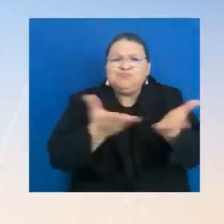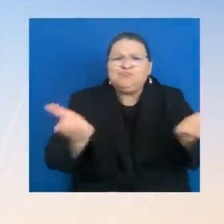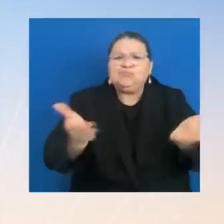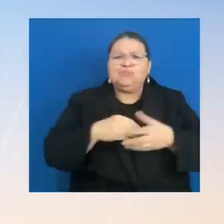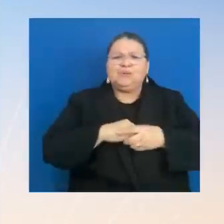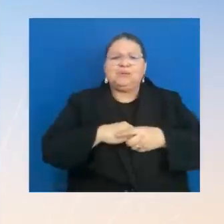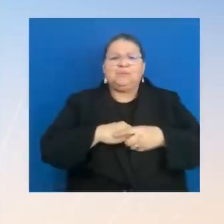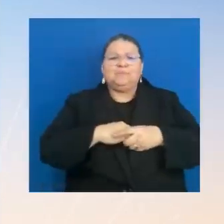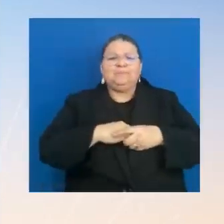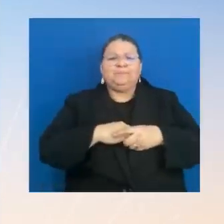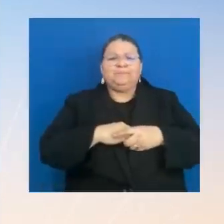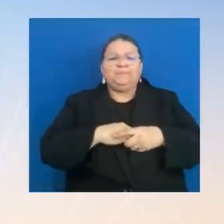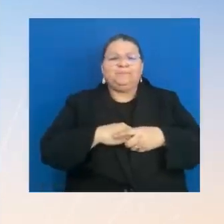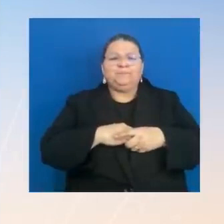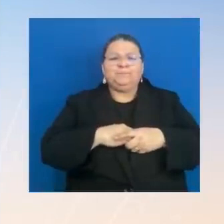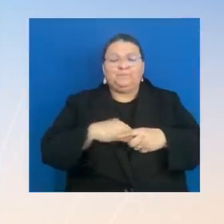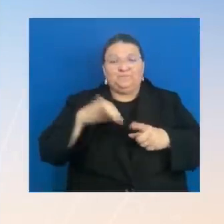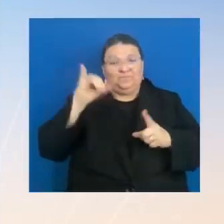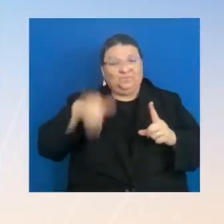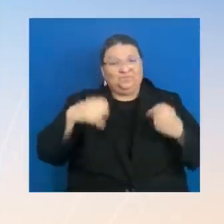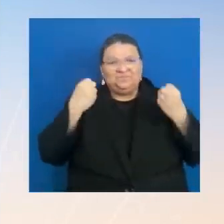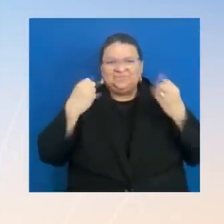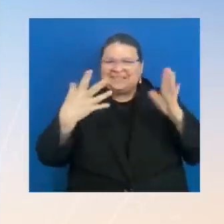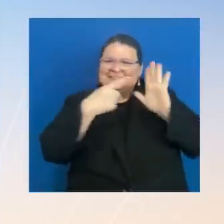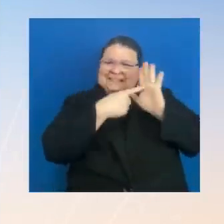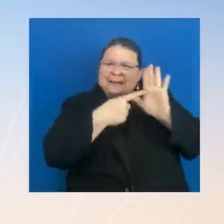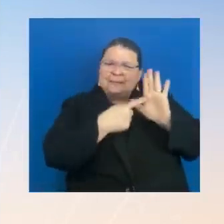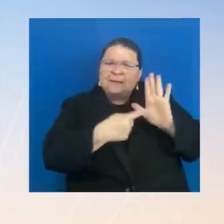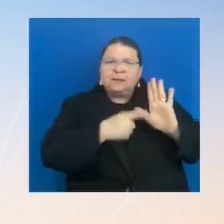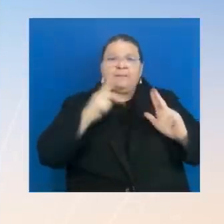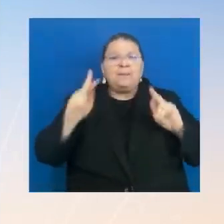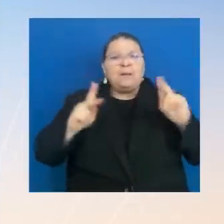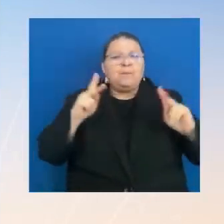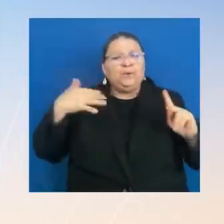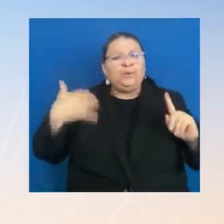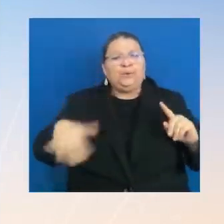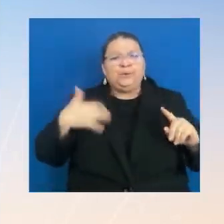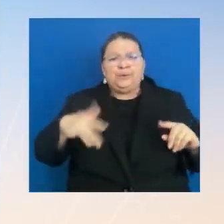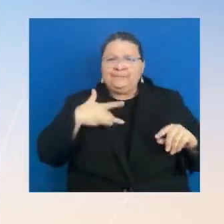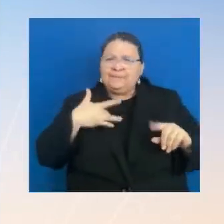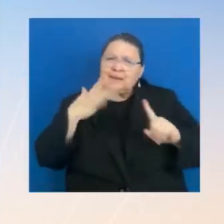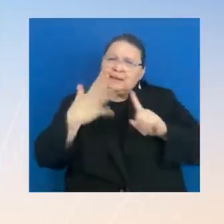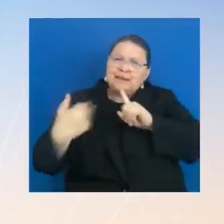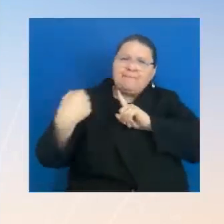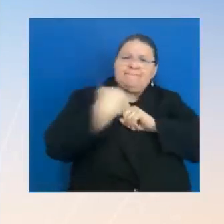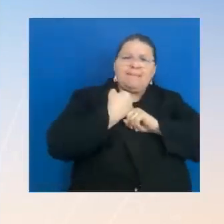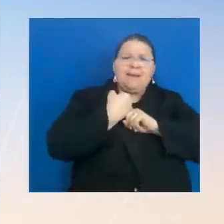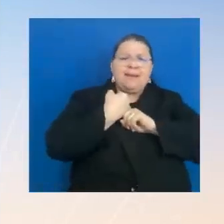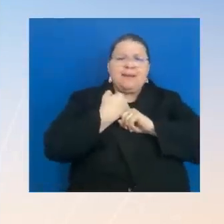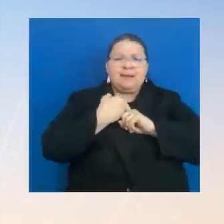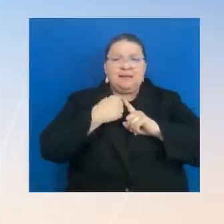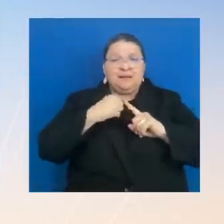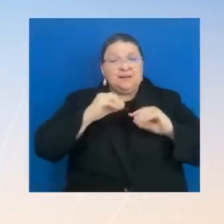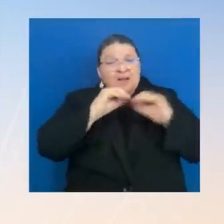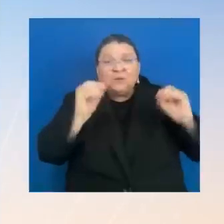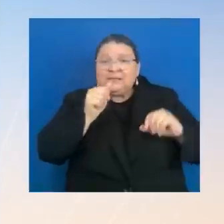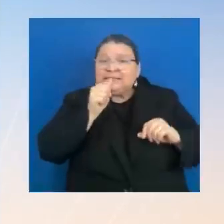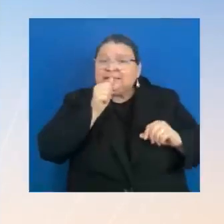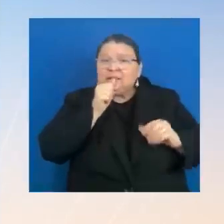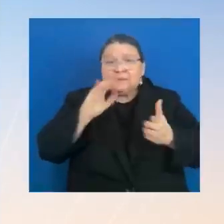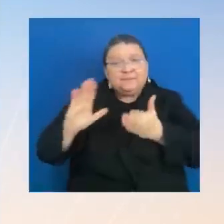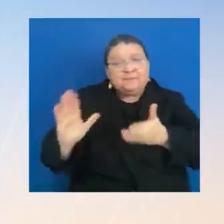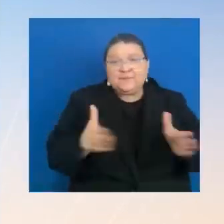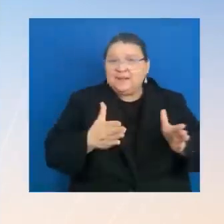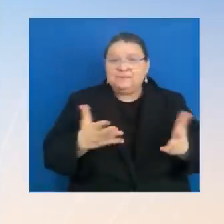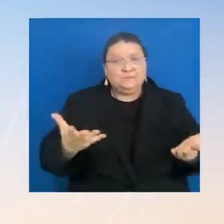trong cuộc chiến. Đó không phải là đánh giá của Tổng thống, hoặc chắc chắn không phải là đánh giá của tôi, mà là đánh giá của Bộ